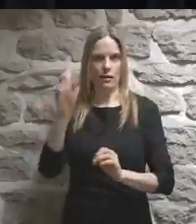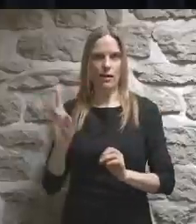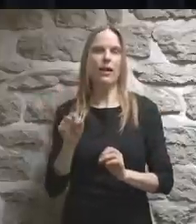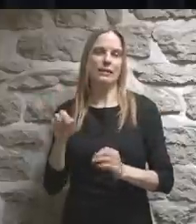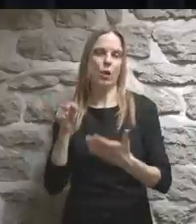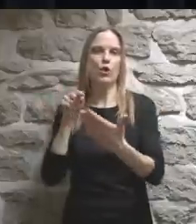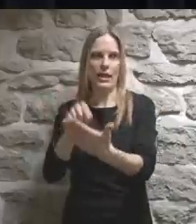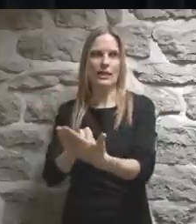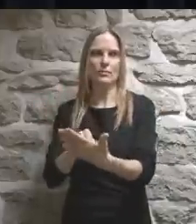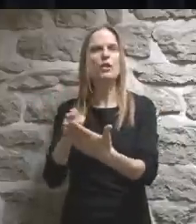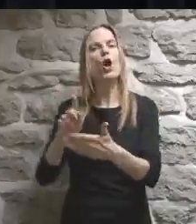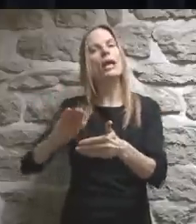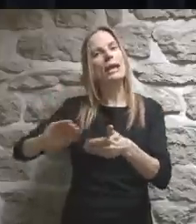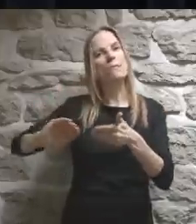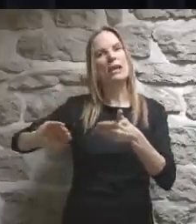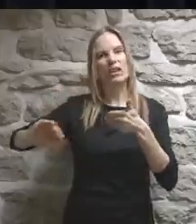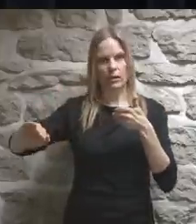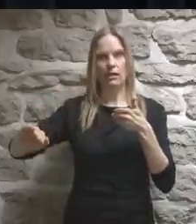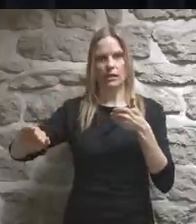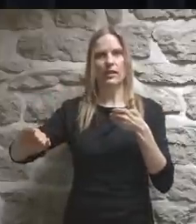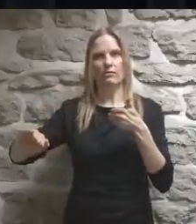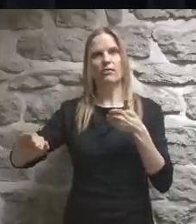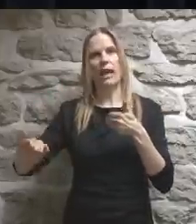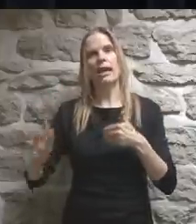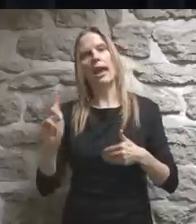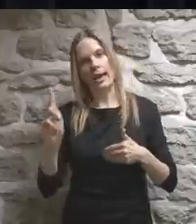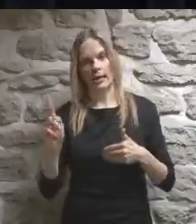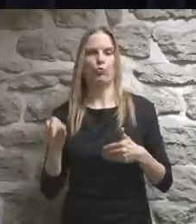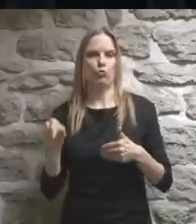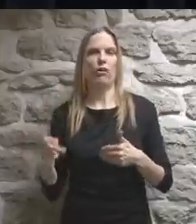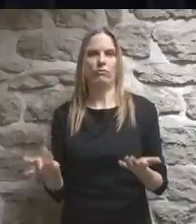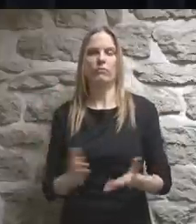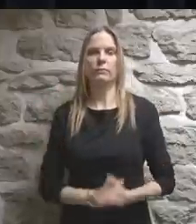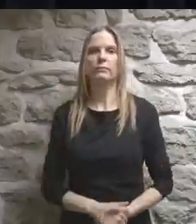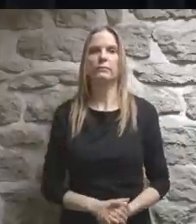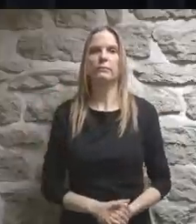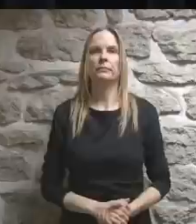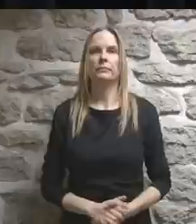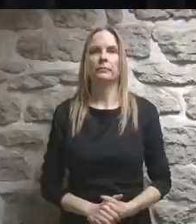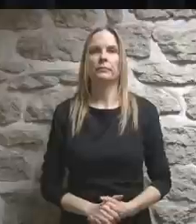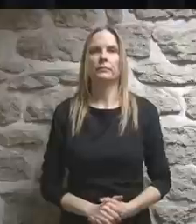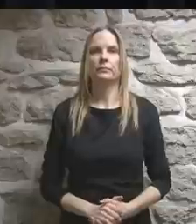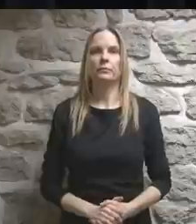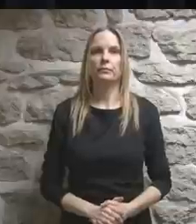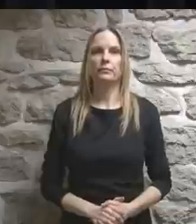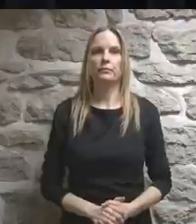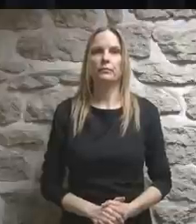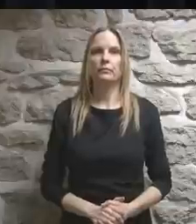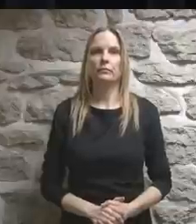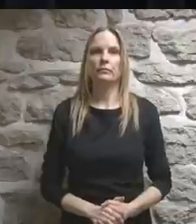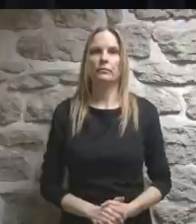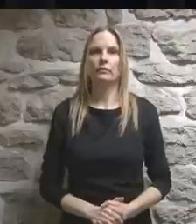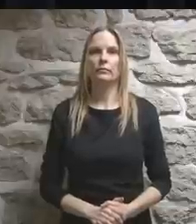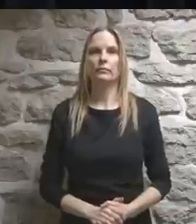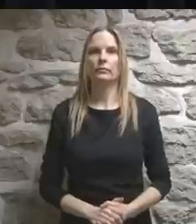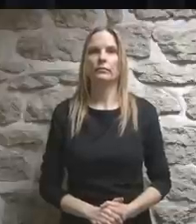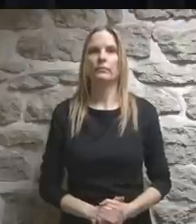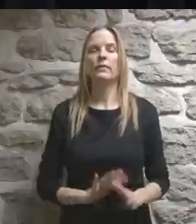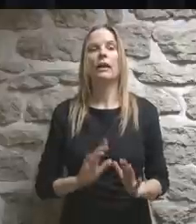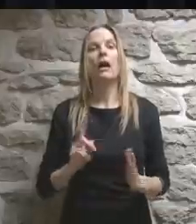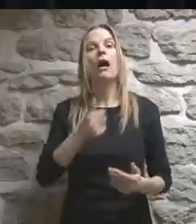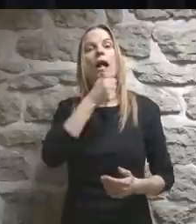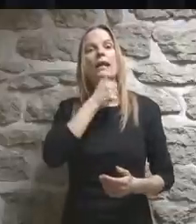on preventatiivne ka heidutav samm. Nii, nüüd tuleme